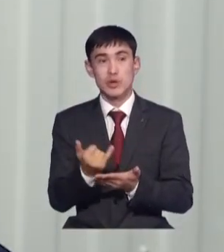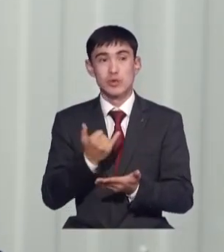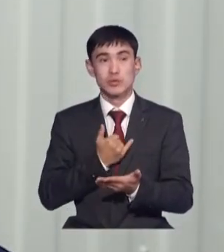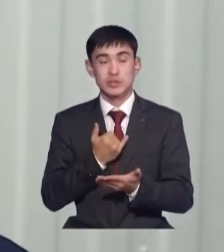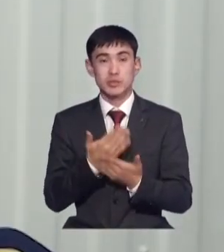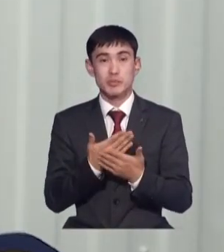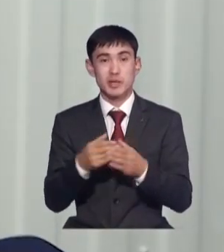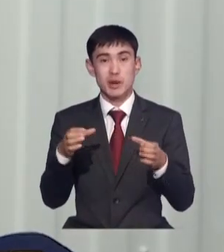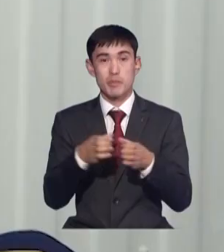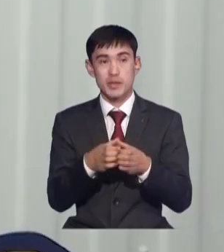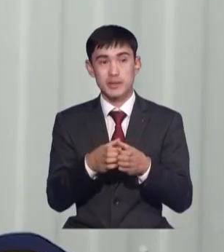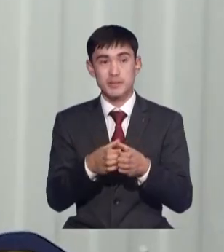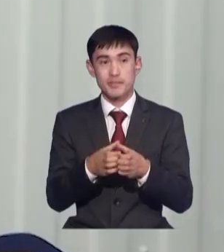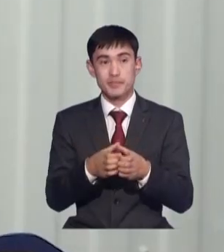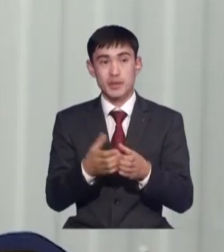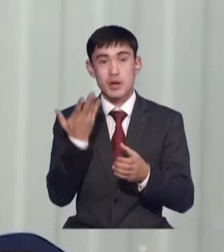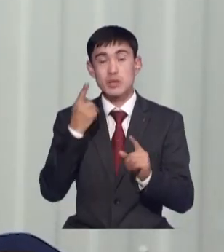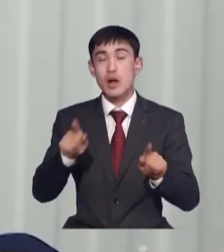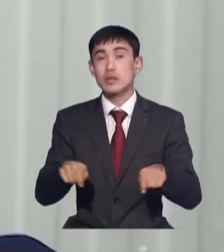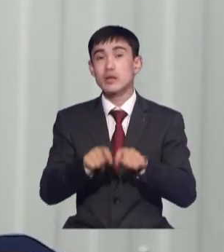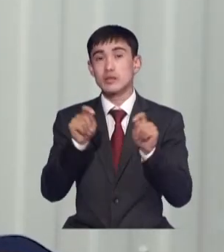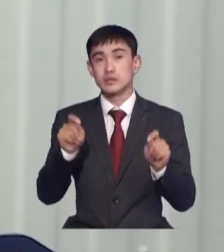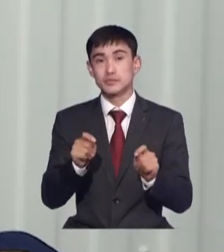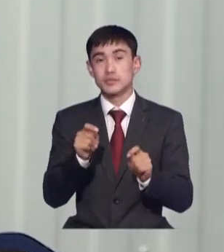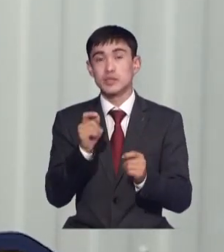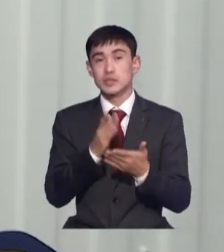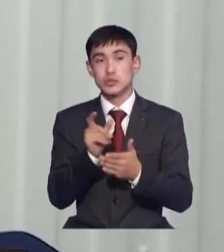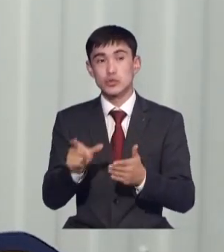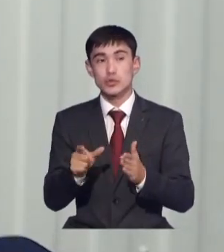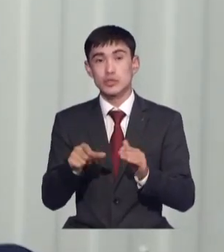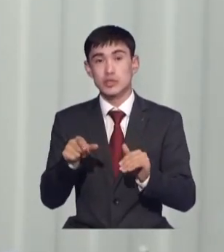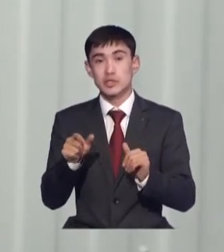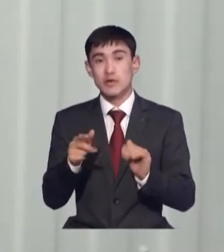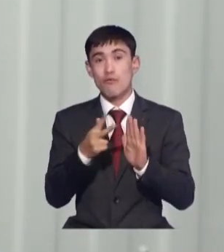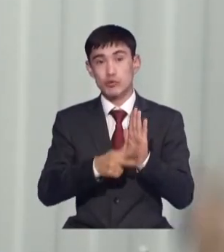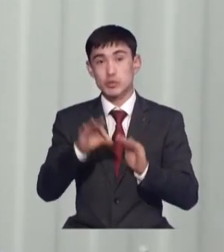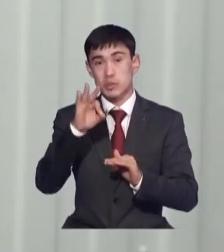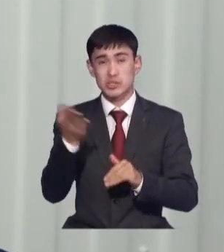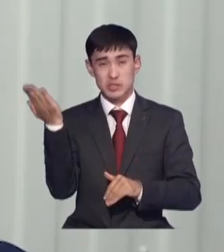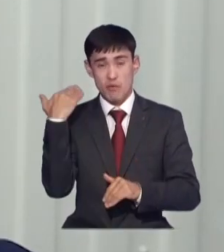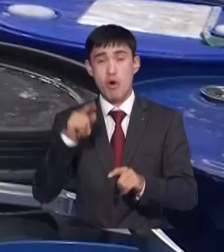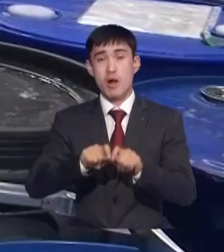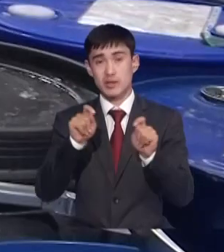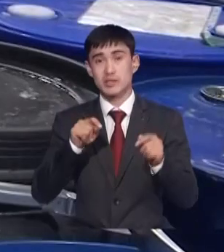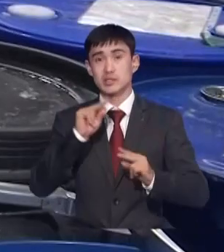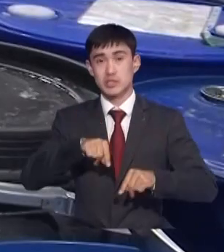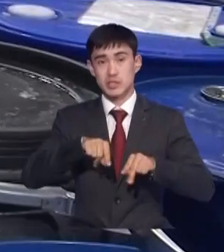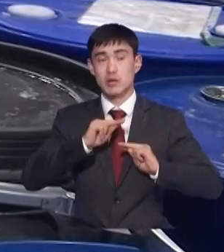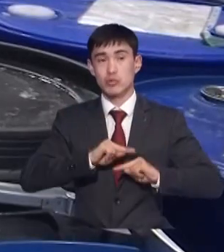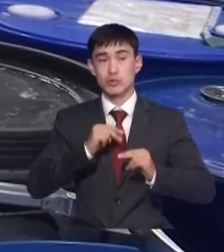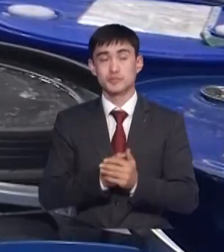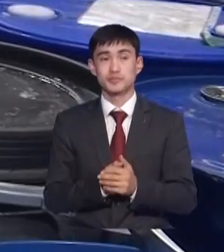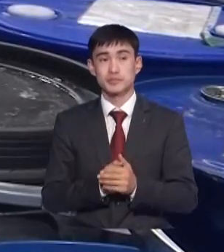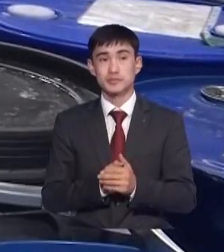вот компания, вот, когда образовалась, есть люди, тут 80% они вот с того времени. На заводе